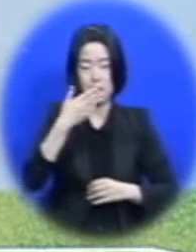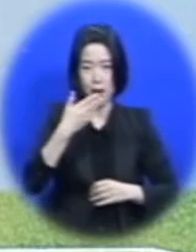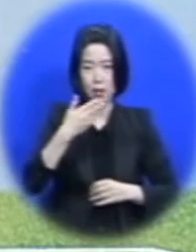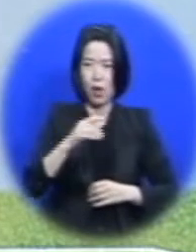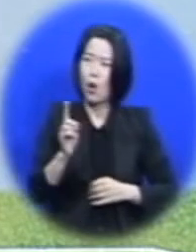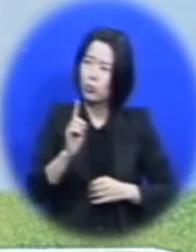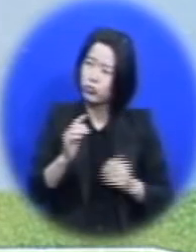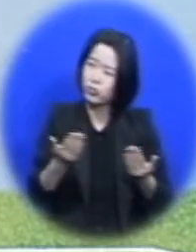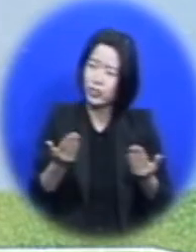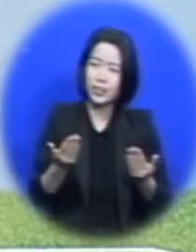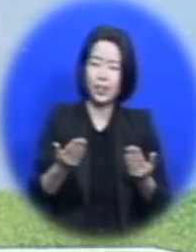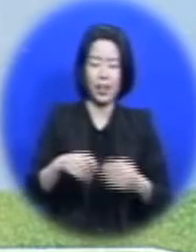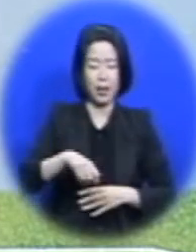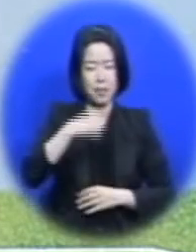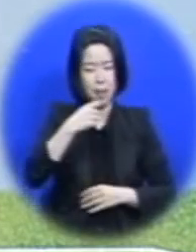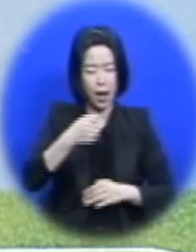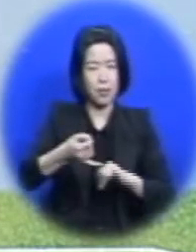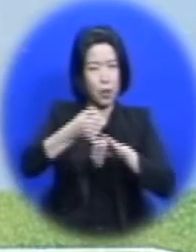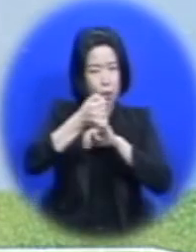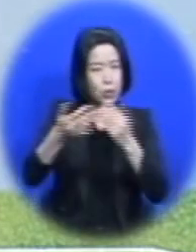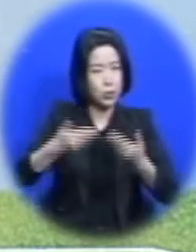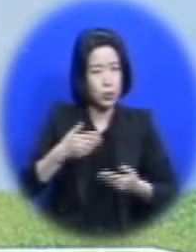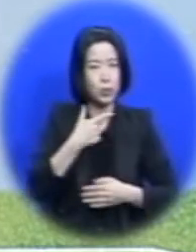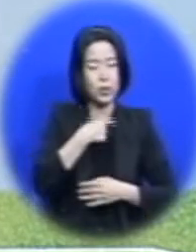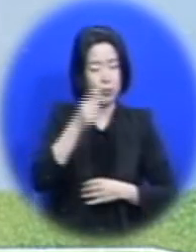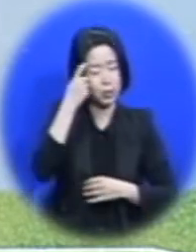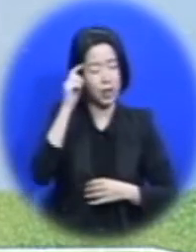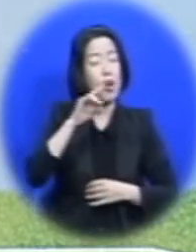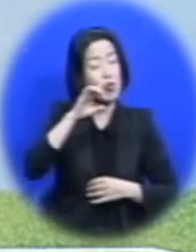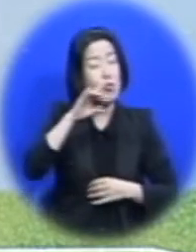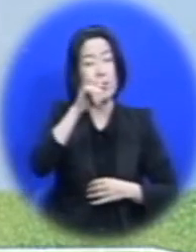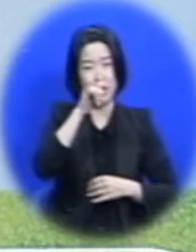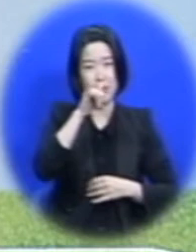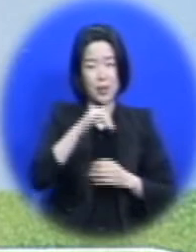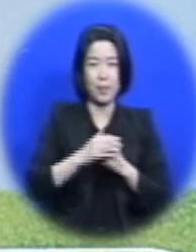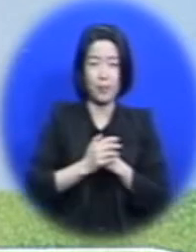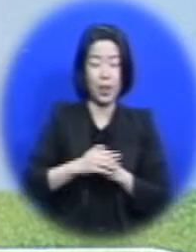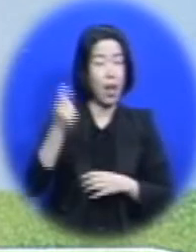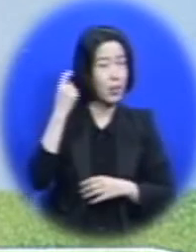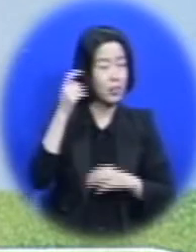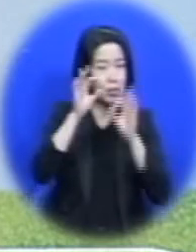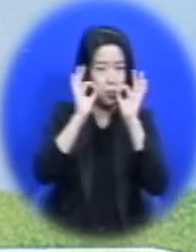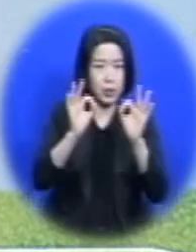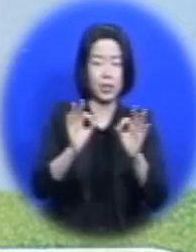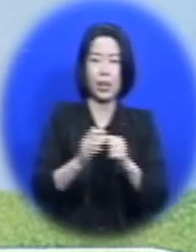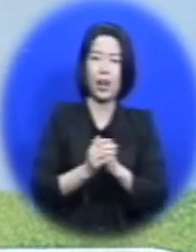사정이 길래 그렇게 식사대접을 하시겠다고 더 나 궁금하기도 했어요 들어보니까